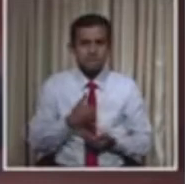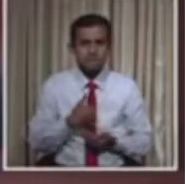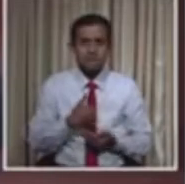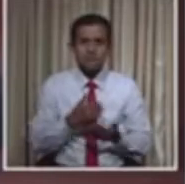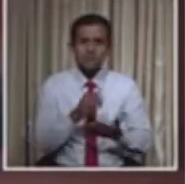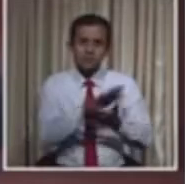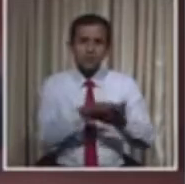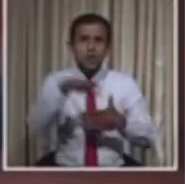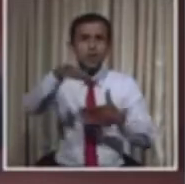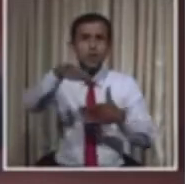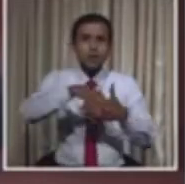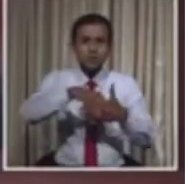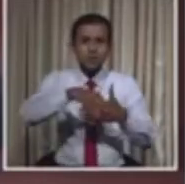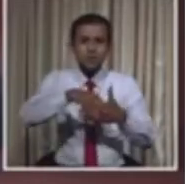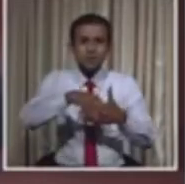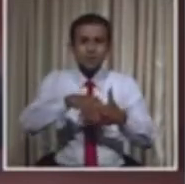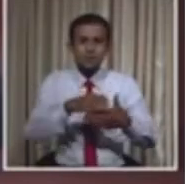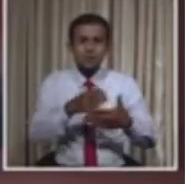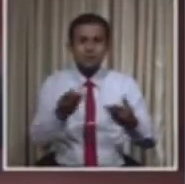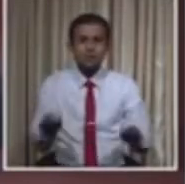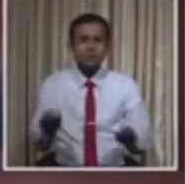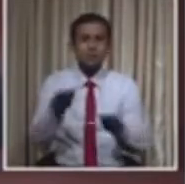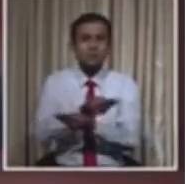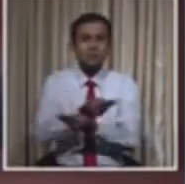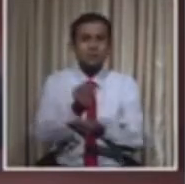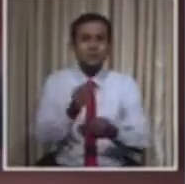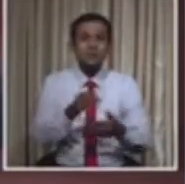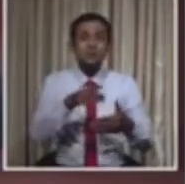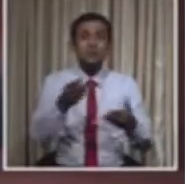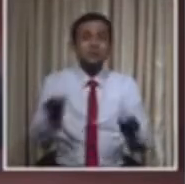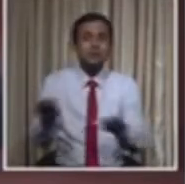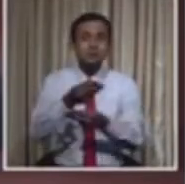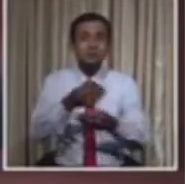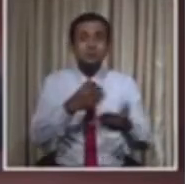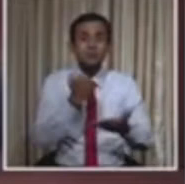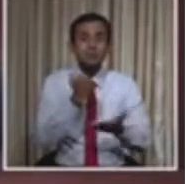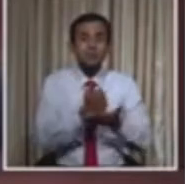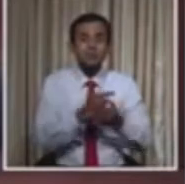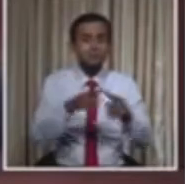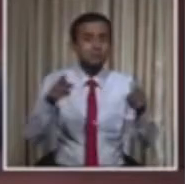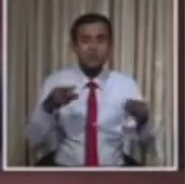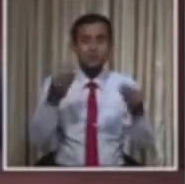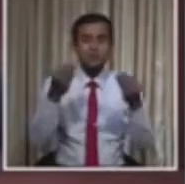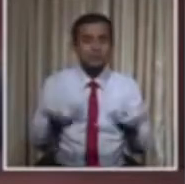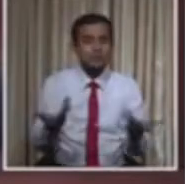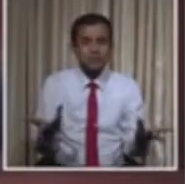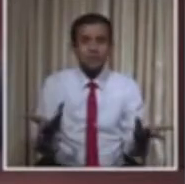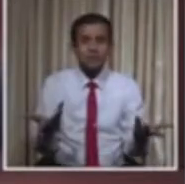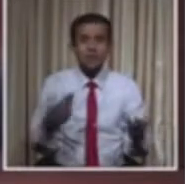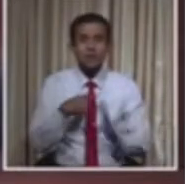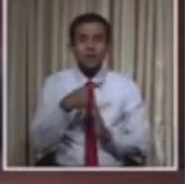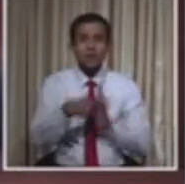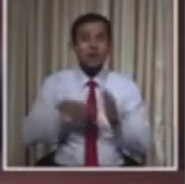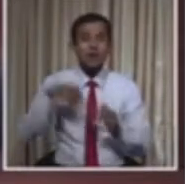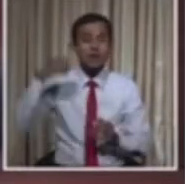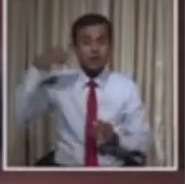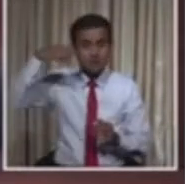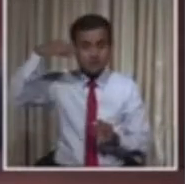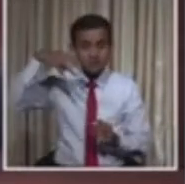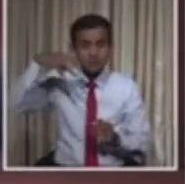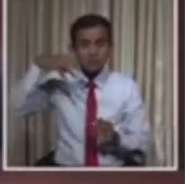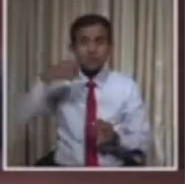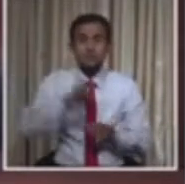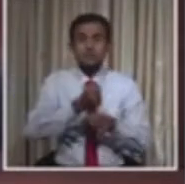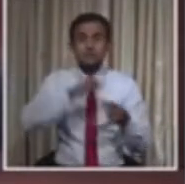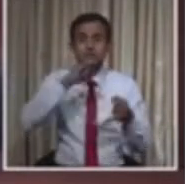පත්‍රිකාවේ ඇමුණුමක් තිබෙන බව තිබෙනවා මේ ගිවිසුම නමුත් එවැනි ගිවිසුමක් කැබිනට් මණ්ඩලයටත් ඉදිරිපත් කළා නැහැ ඒතර අපේ රටේ බලශක්තිය පිළිබඳව ගෑස්